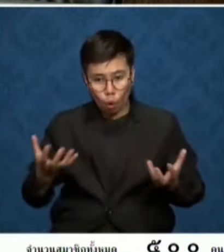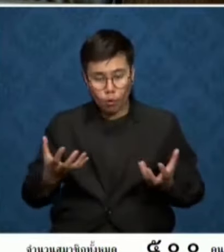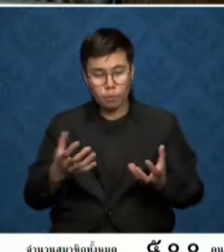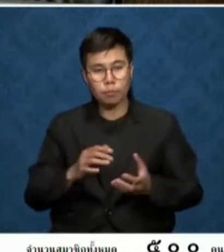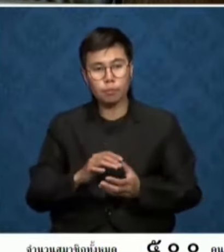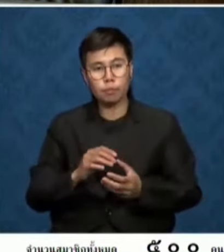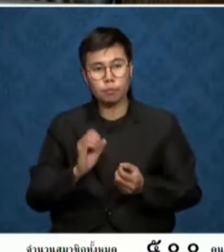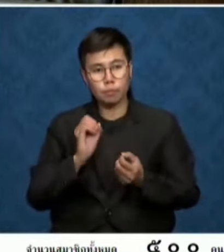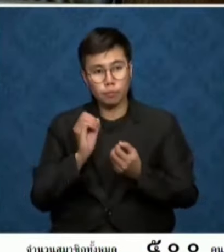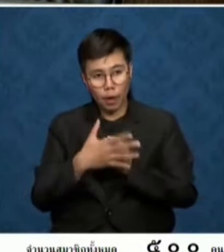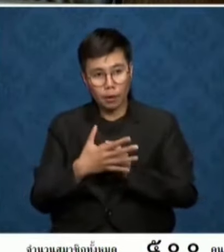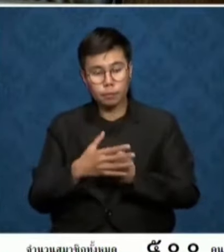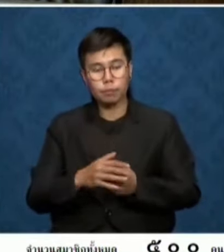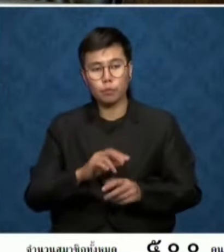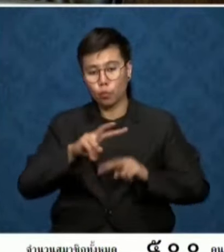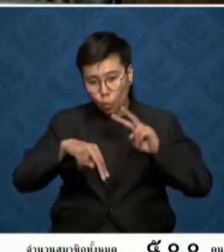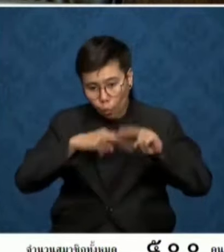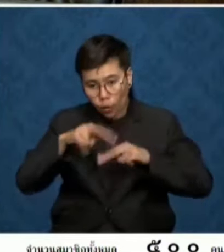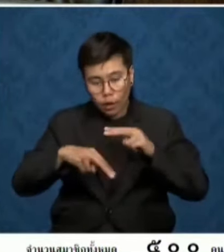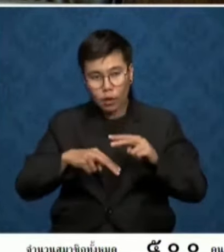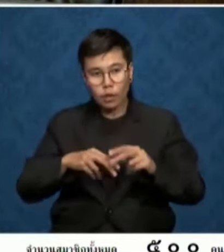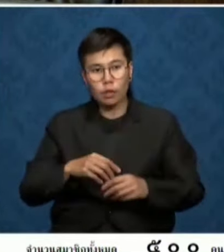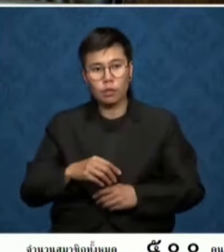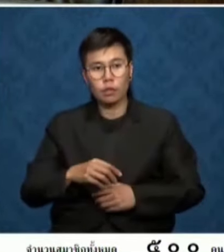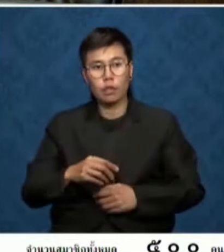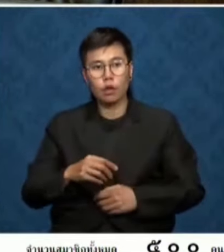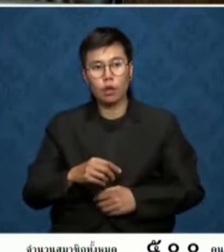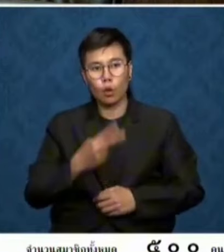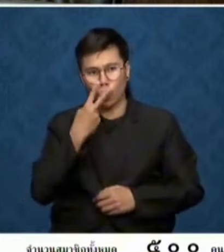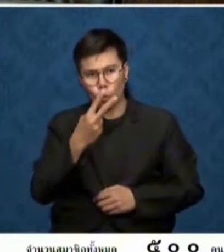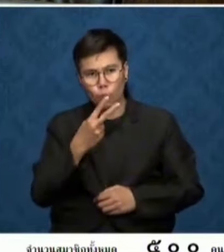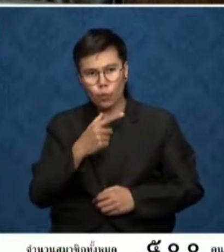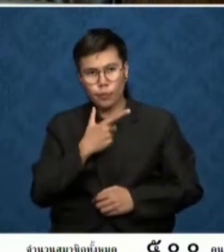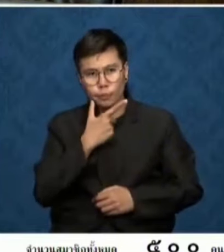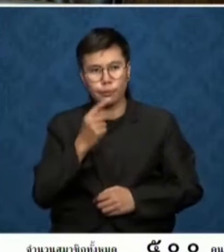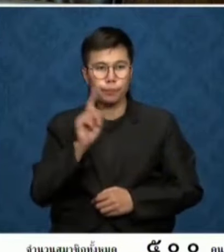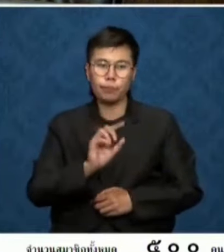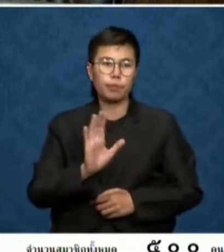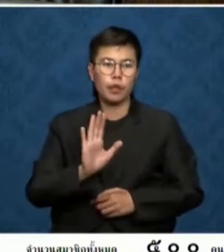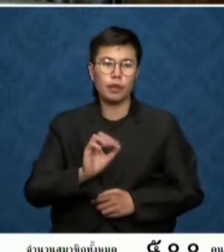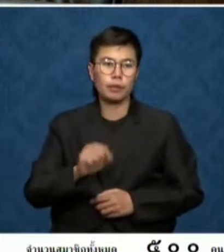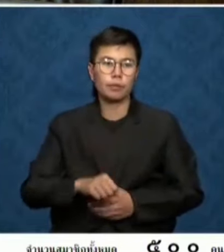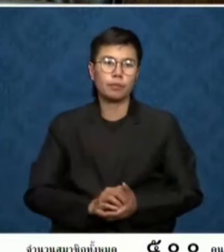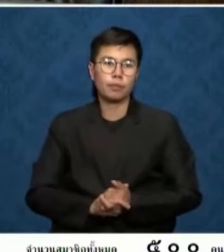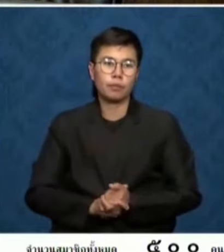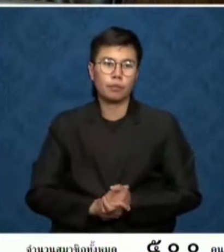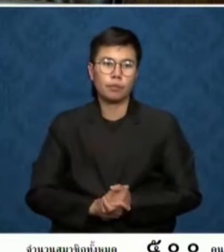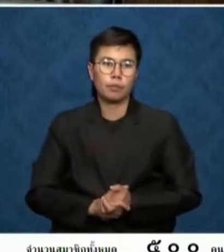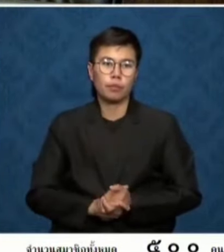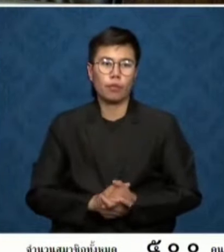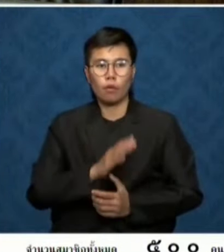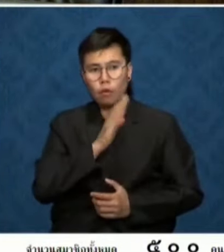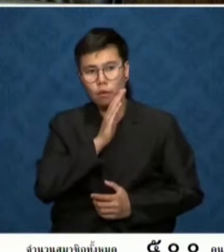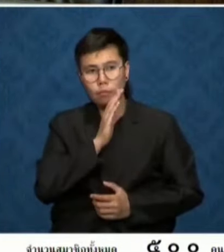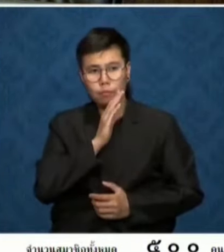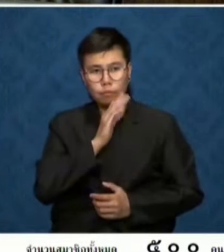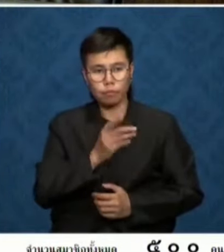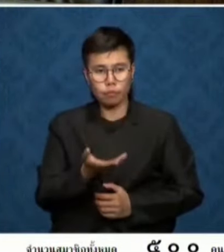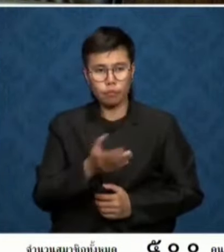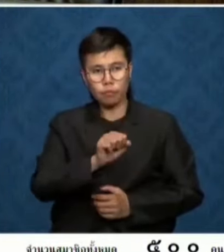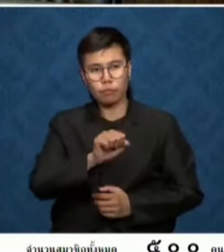องกราบเรียนว่าถ้าหากจะพูดลอยเอาความหล่อความสวยนั้นคงไม่ใช่ถ้าสมาชิกสภาผู้แทนราษฎ